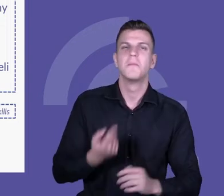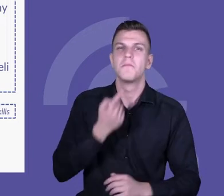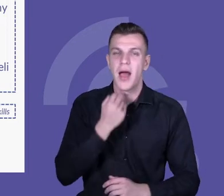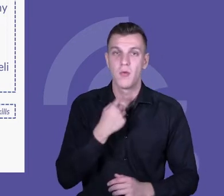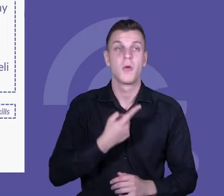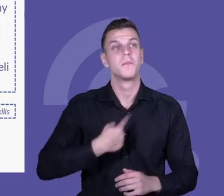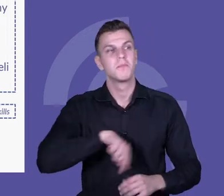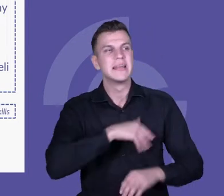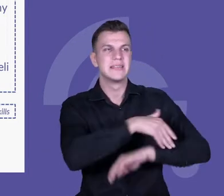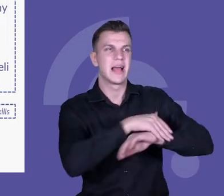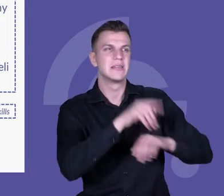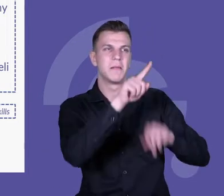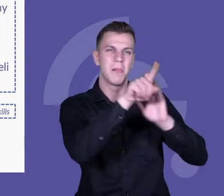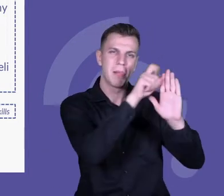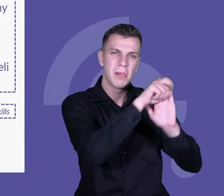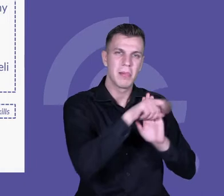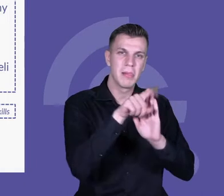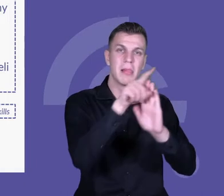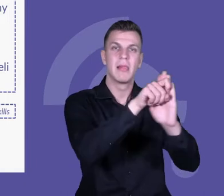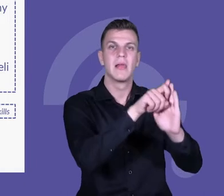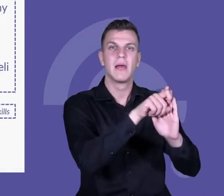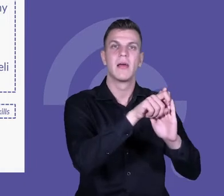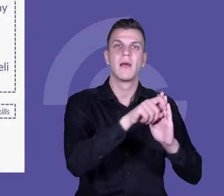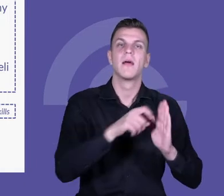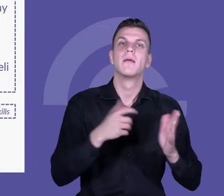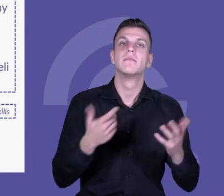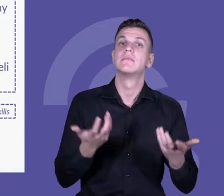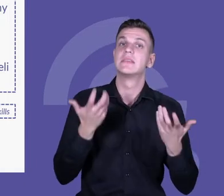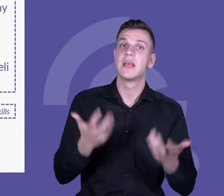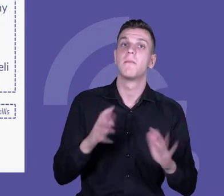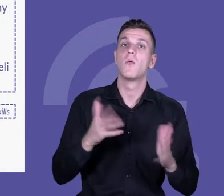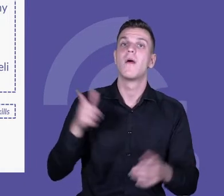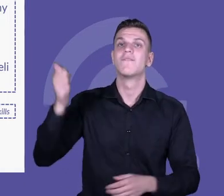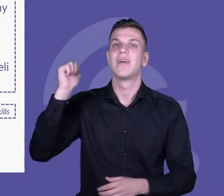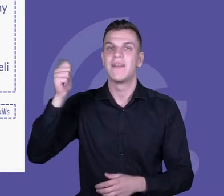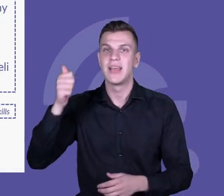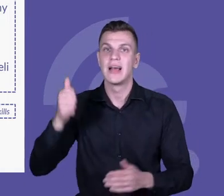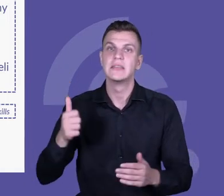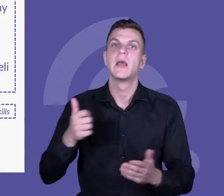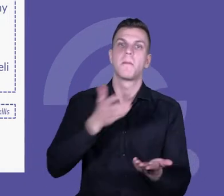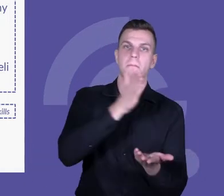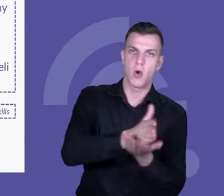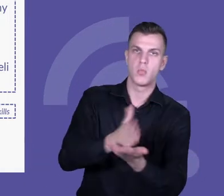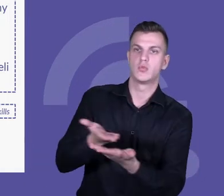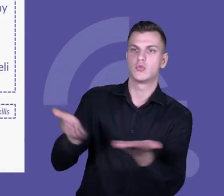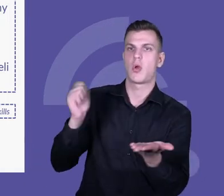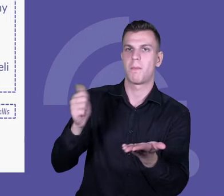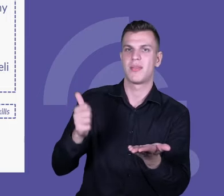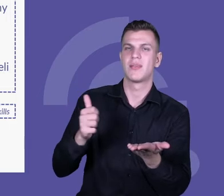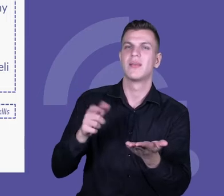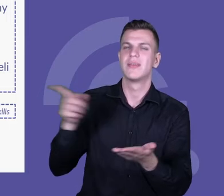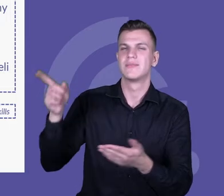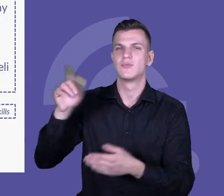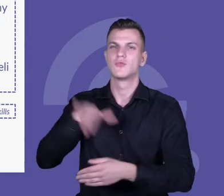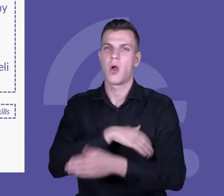zagranicznymi, żeby można było powiedzieć, że kompetencje w systemie są widoczne, że się na nie zwraca uwagę, one muszą być widoczne i